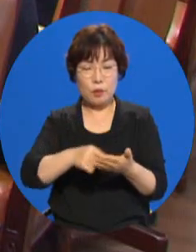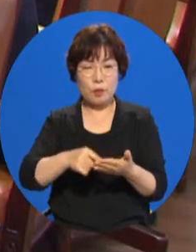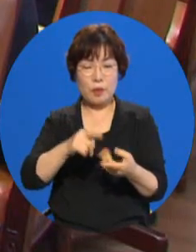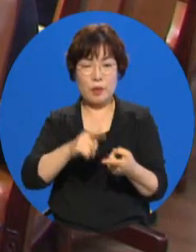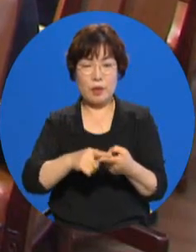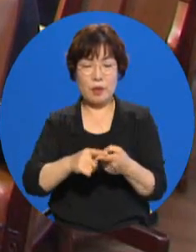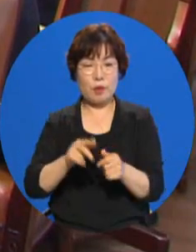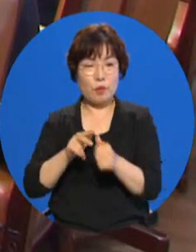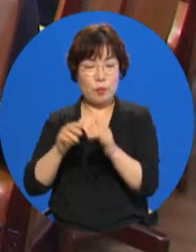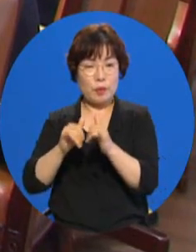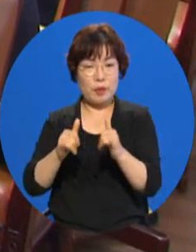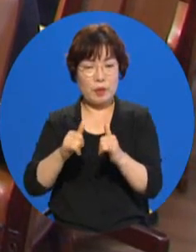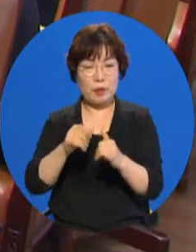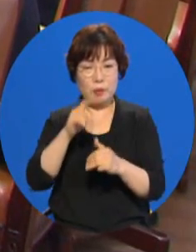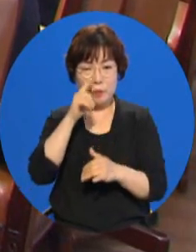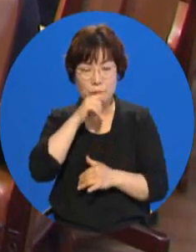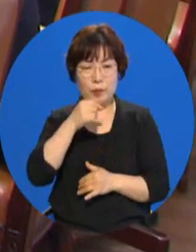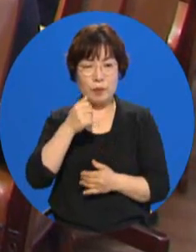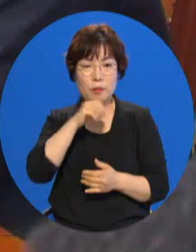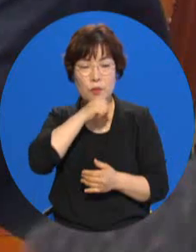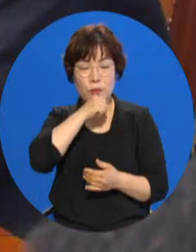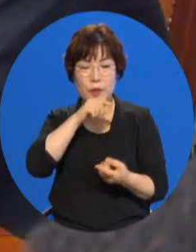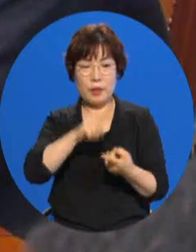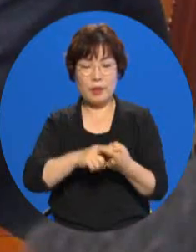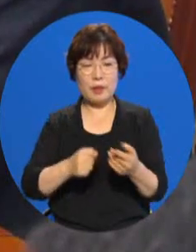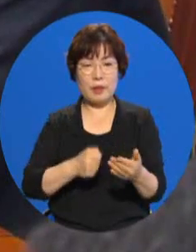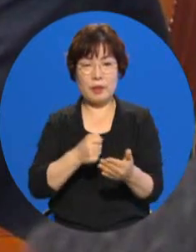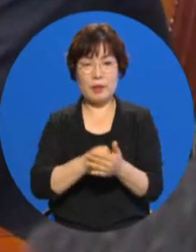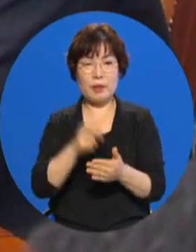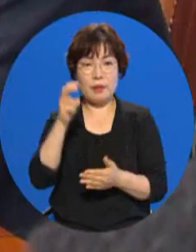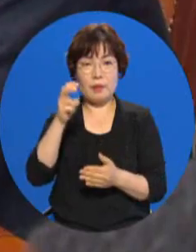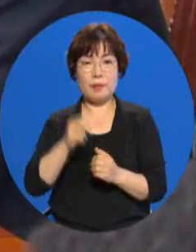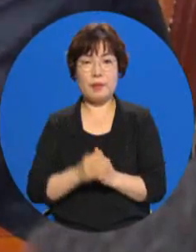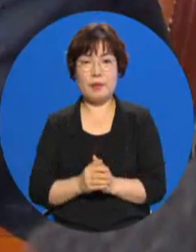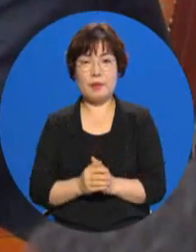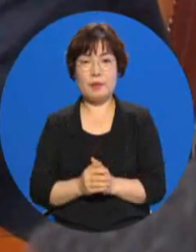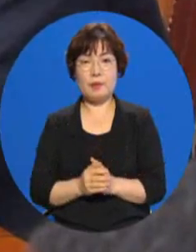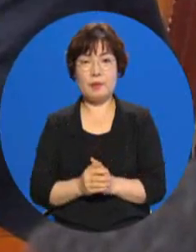입지자들의 희비가 엇갈릴 것으로 보입니다. MBC 뉴스 신광합니다.